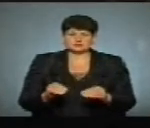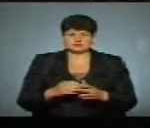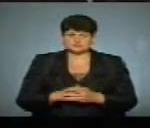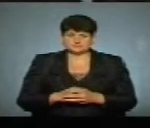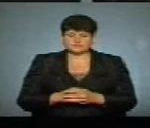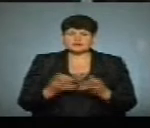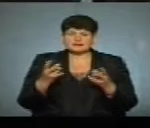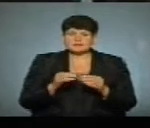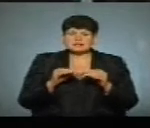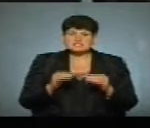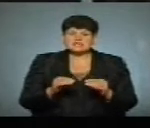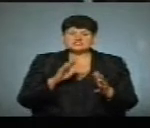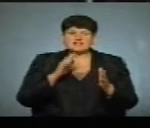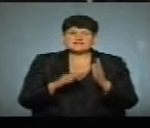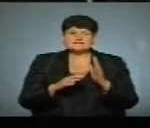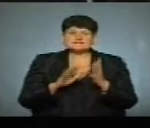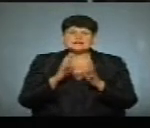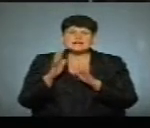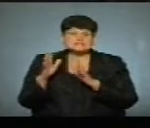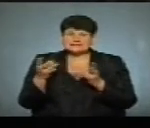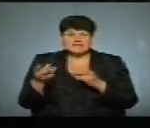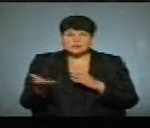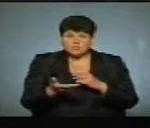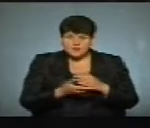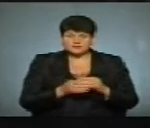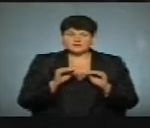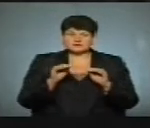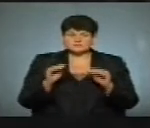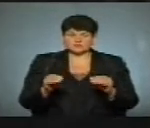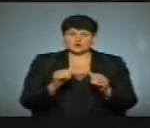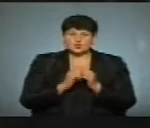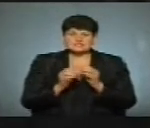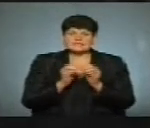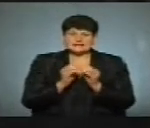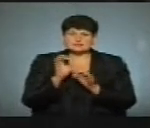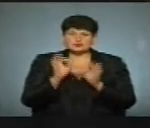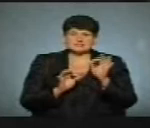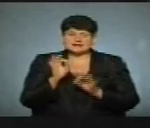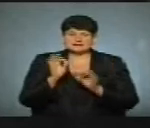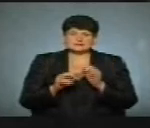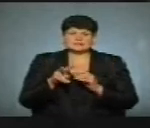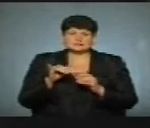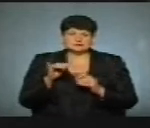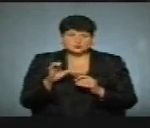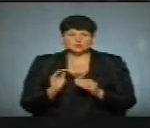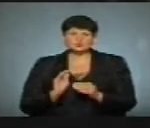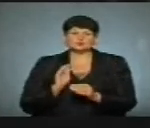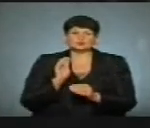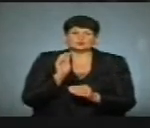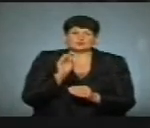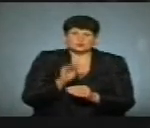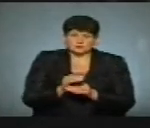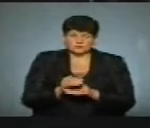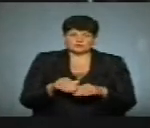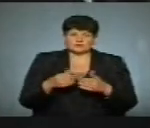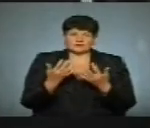що? Насаджувати ліси. Тобто не вирубувати, а насаджувати. Тому що кожних 10% лісистості вони дають додатково